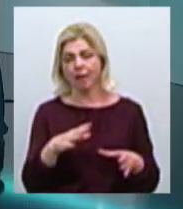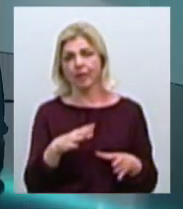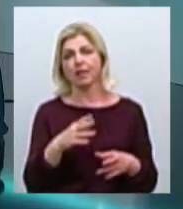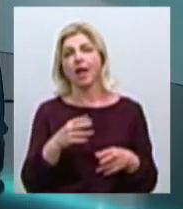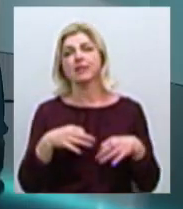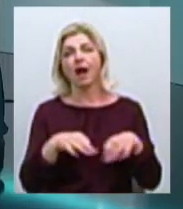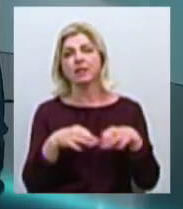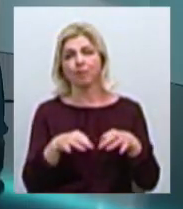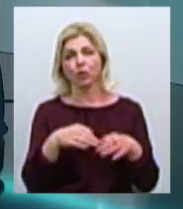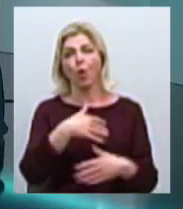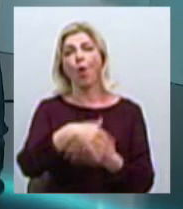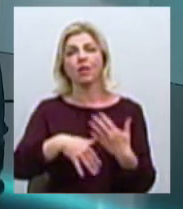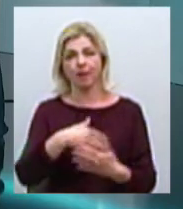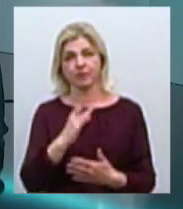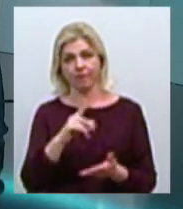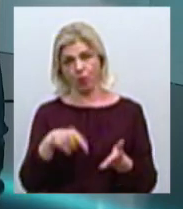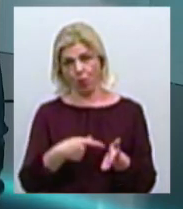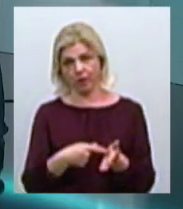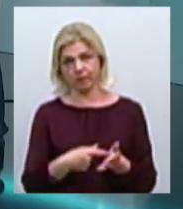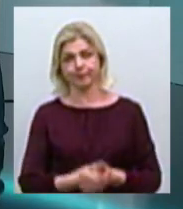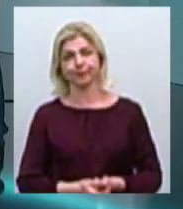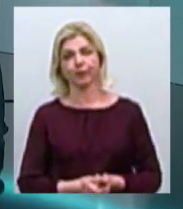Хто саме займався розробкою цих маршрутів?